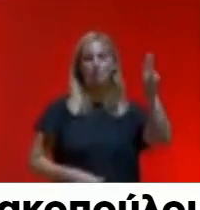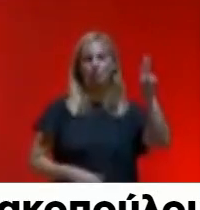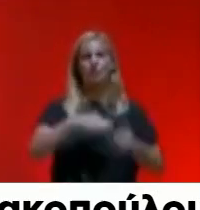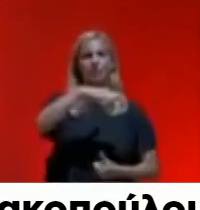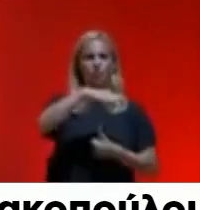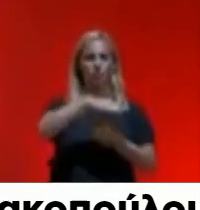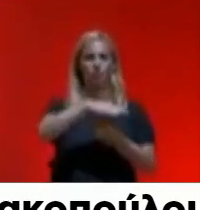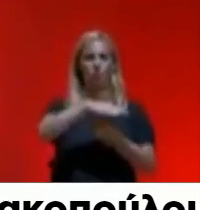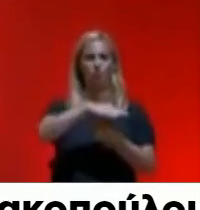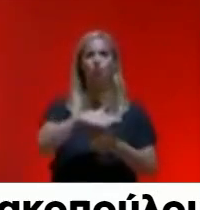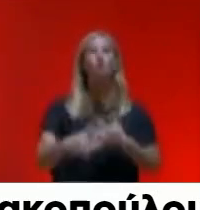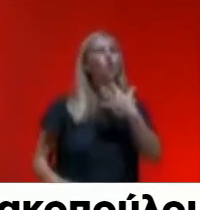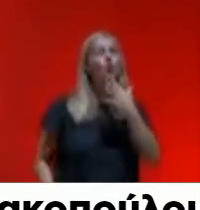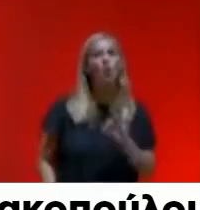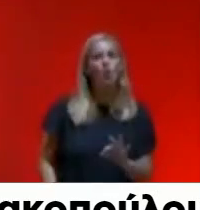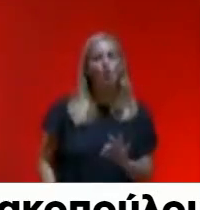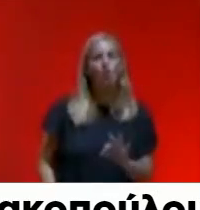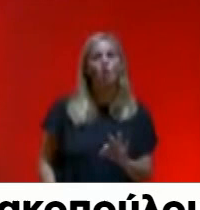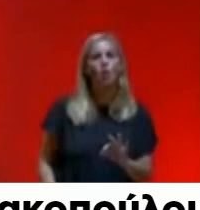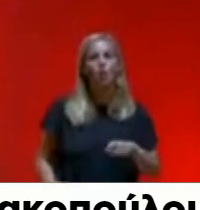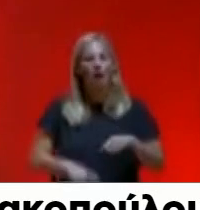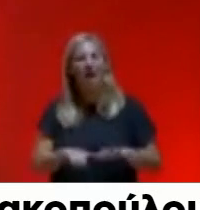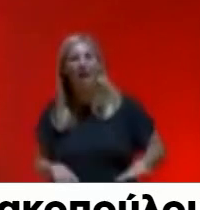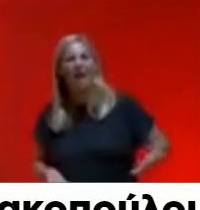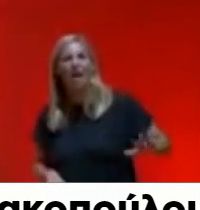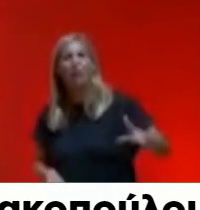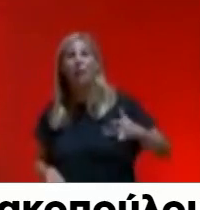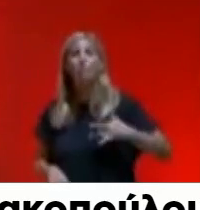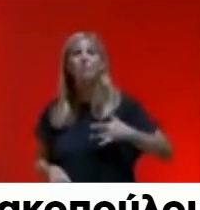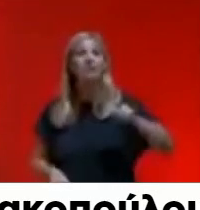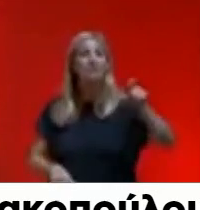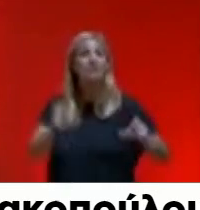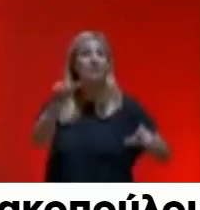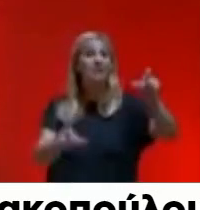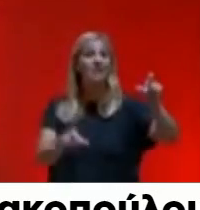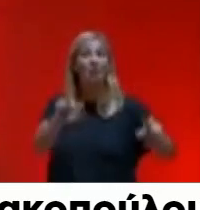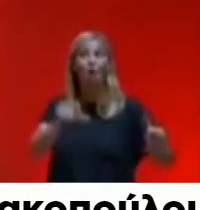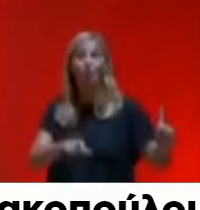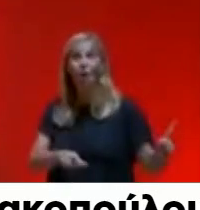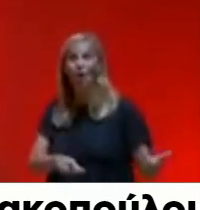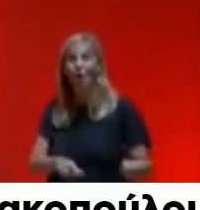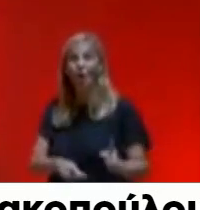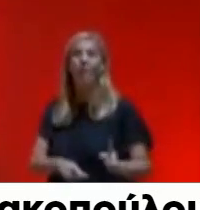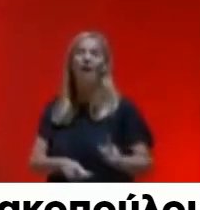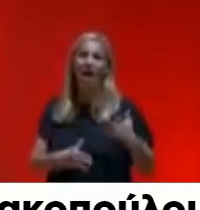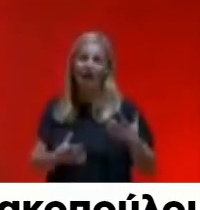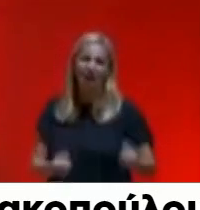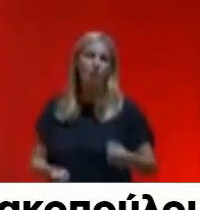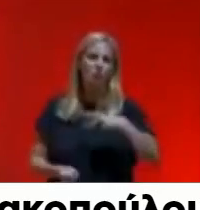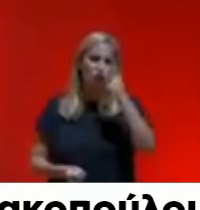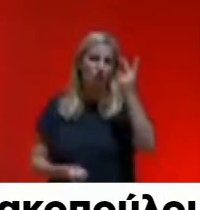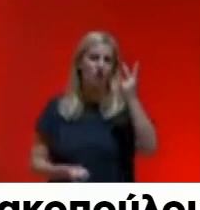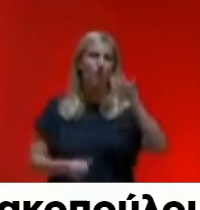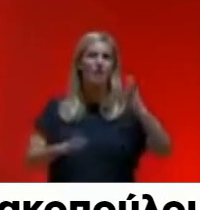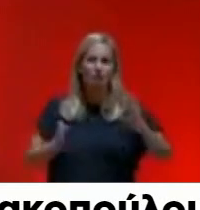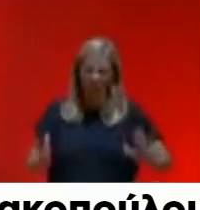Κασελάκη, εφόσον έφερε και τις απαραίτητες υπογραφές. Αλλά ναι, το ζήτημα ήταν, δεν είναι